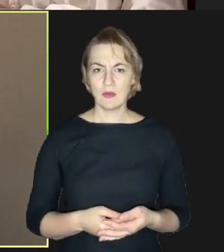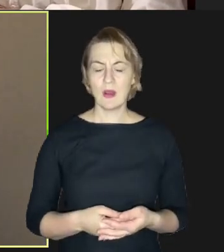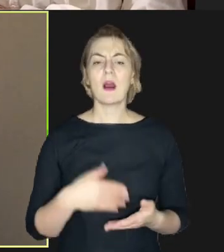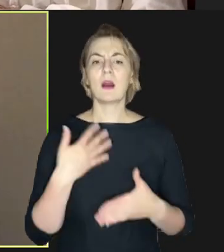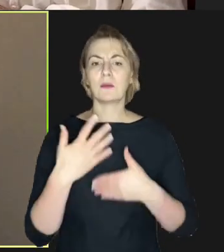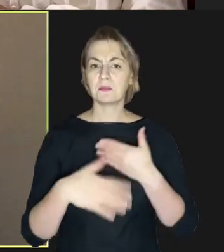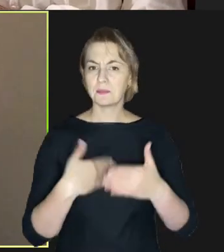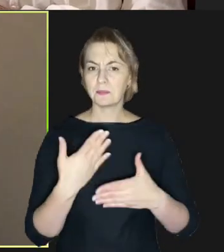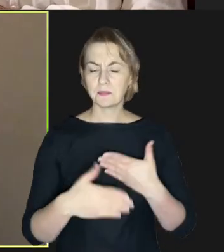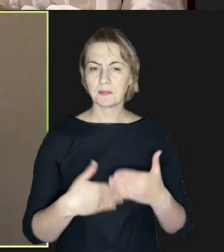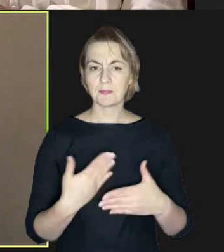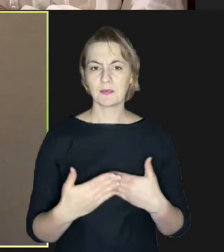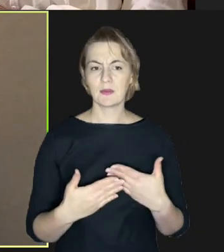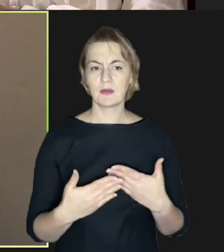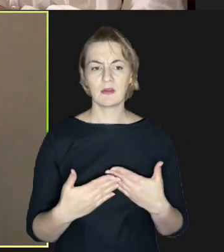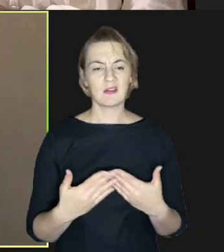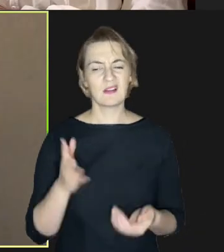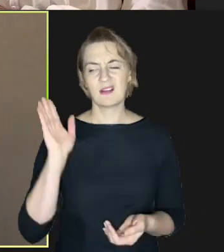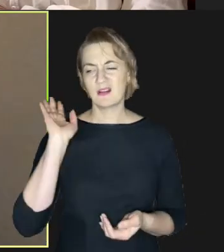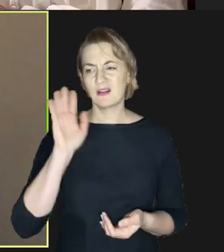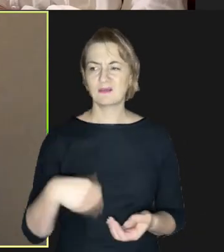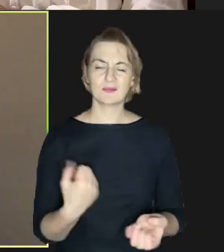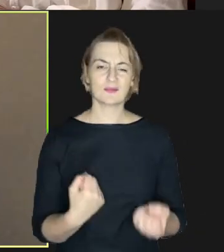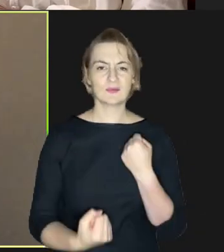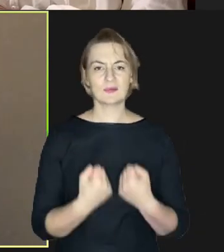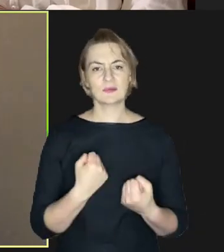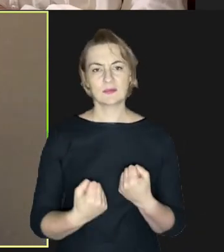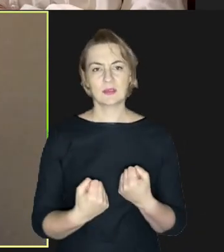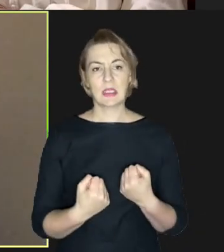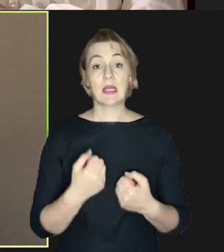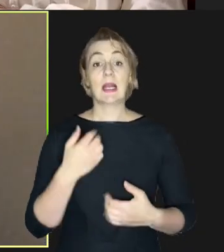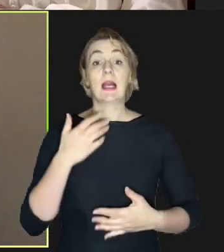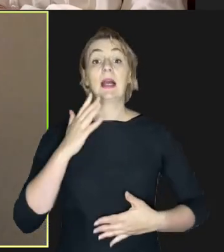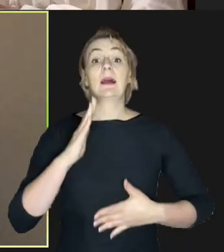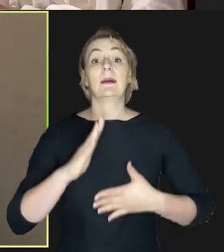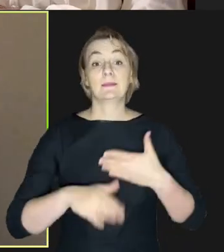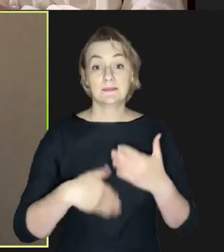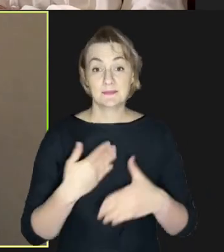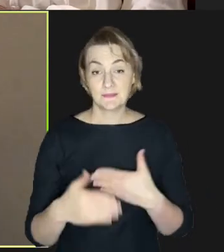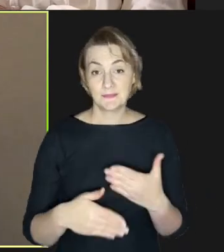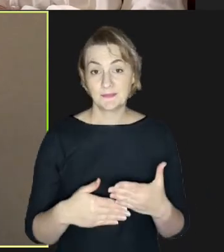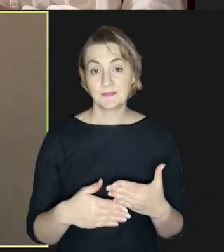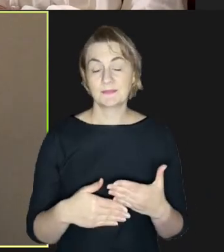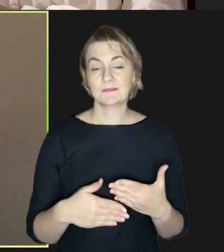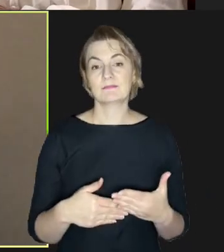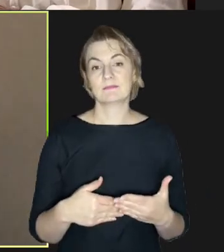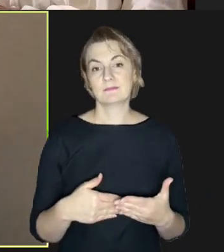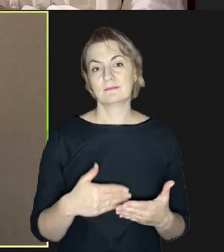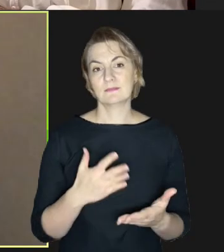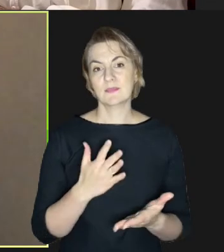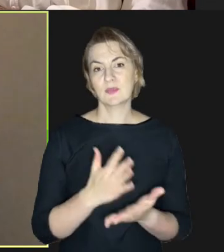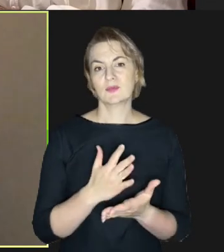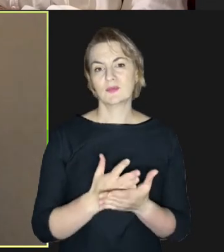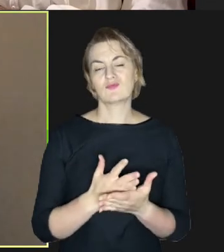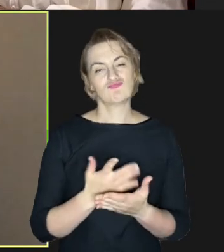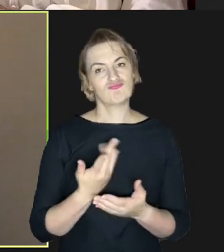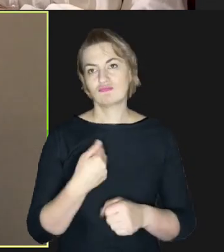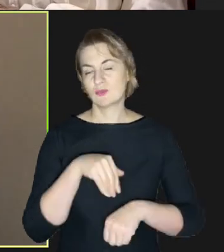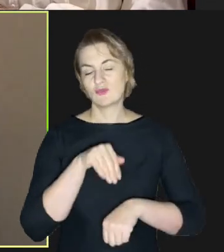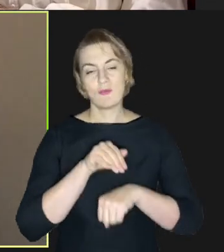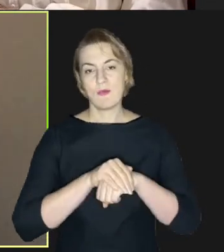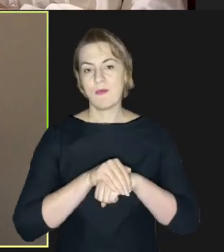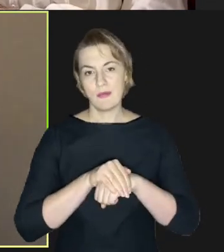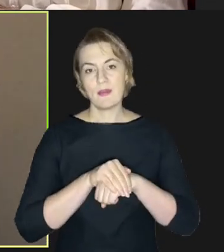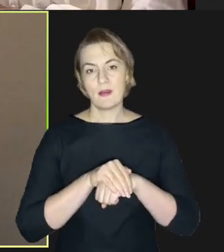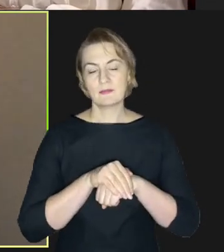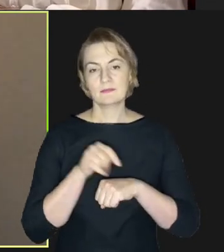potem rezygnacją, a potem wreszcie, prawda, jakąś akceptacją tego stanu